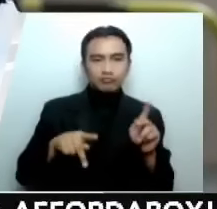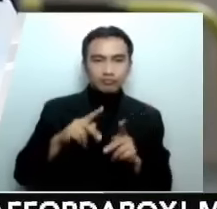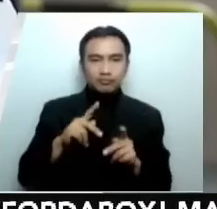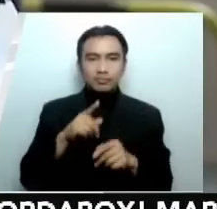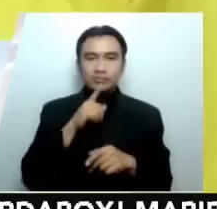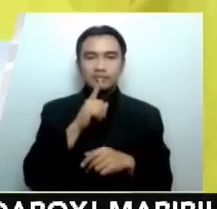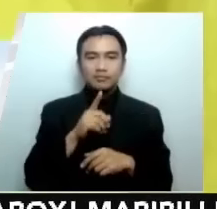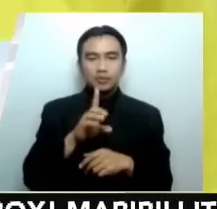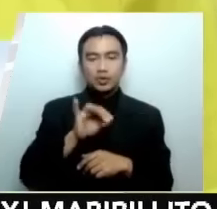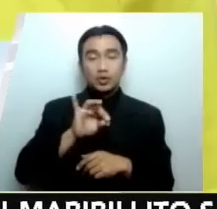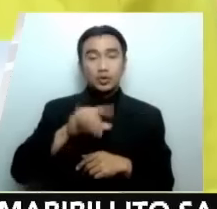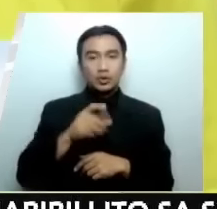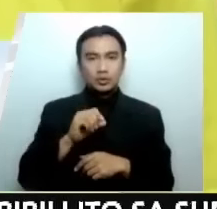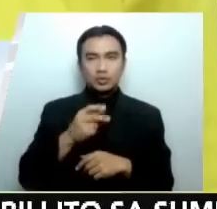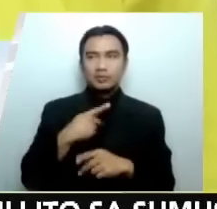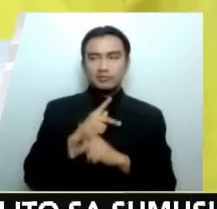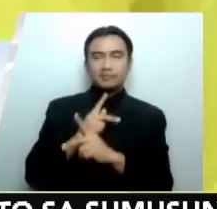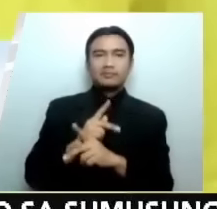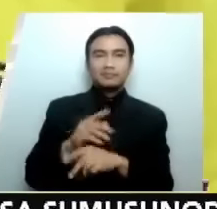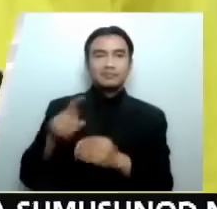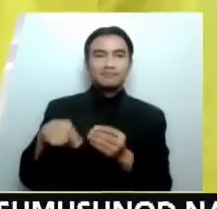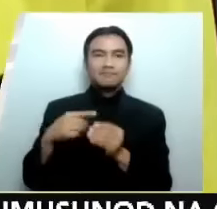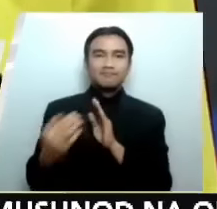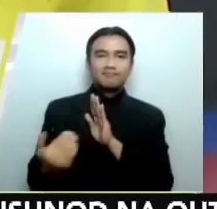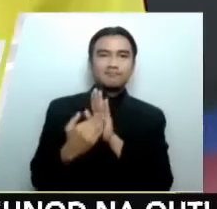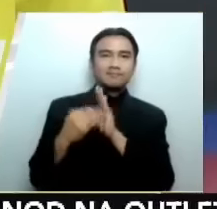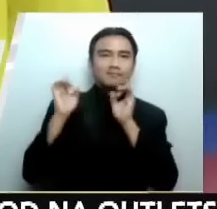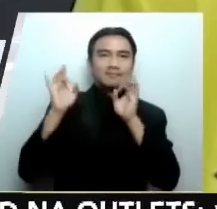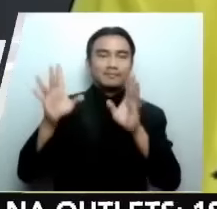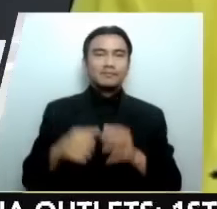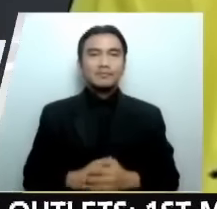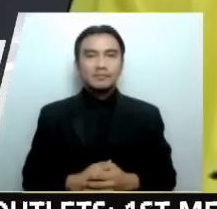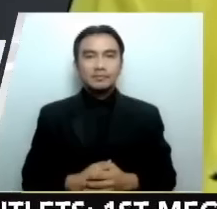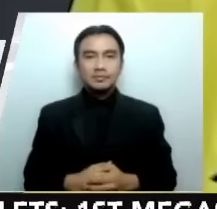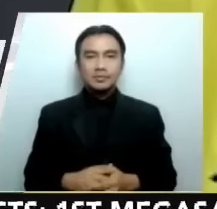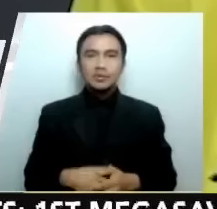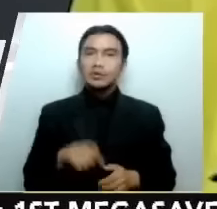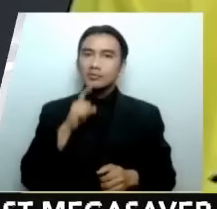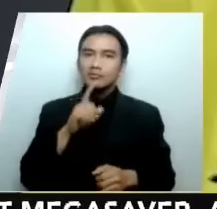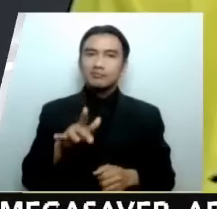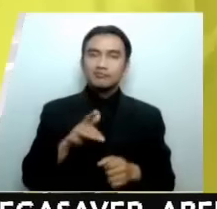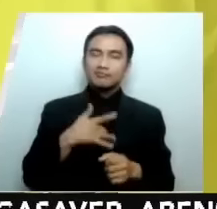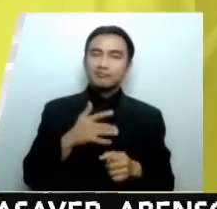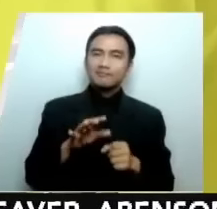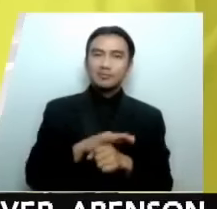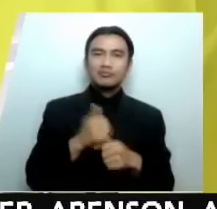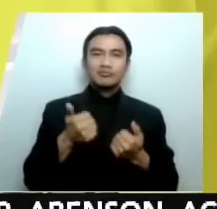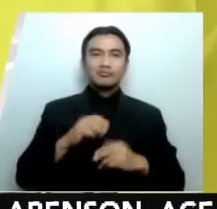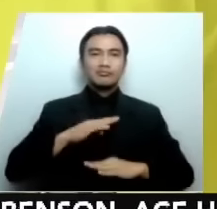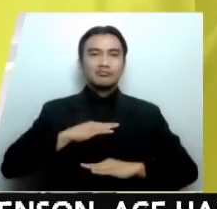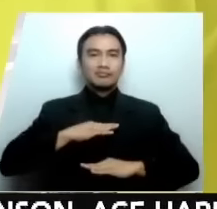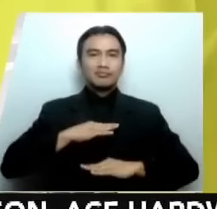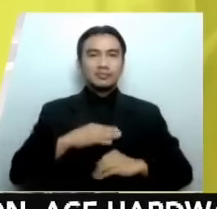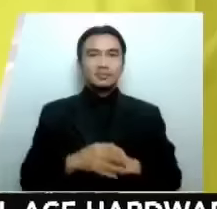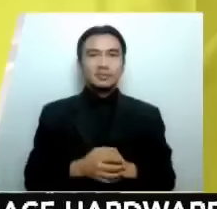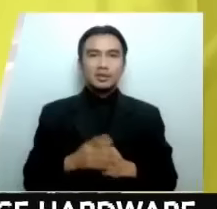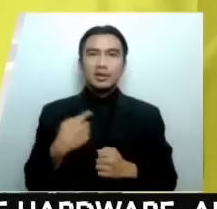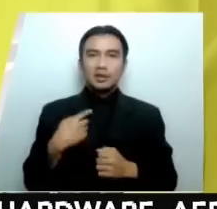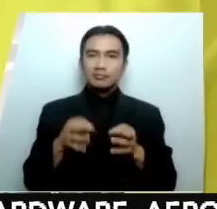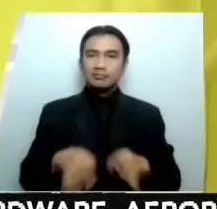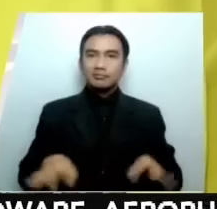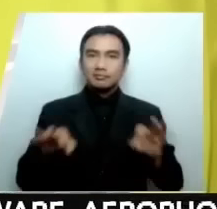against you. Fulfilling yung feeling after na kaya mo palang gawin siya. My own act of, I think, meaningful defiance na